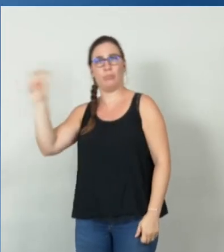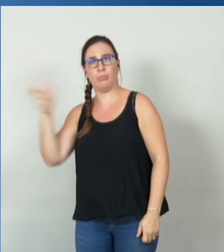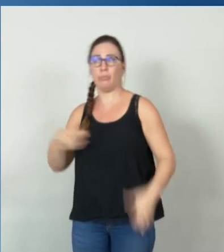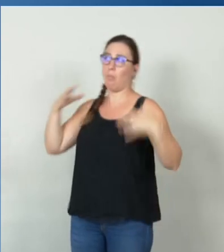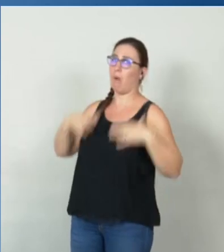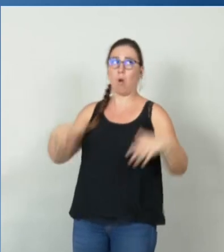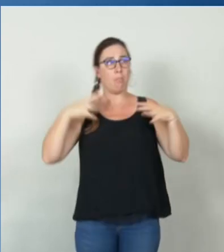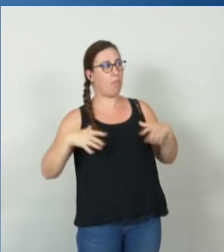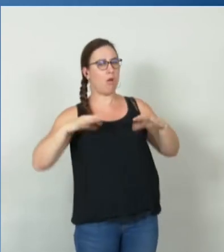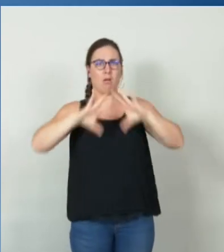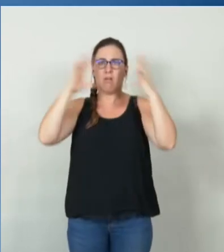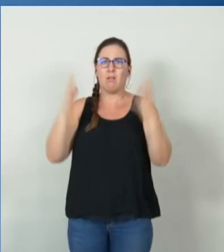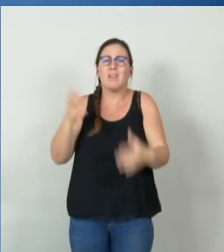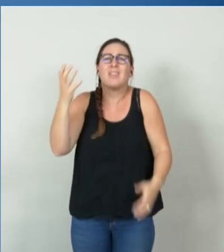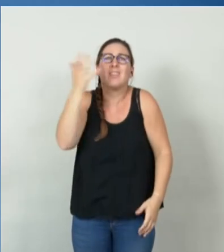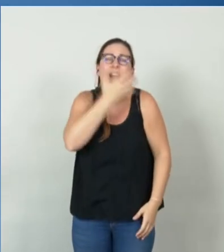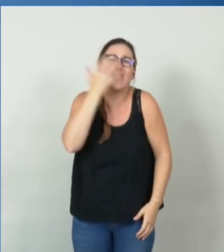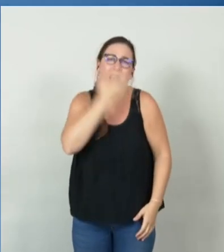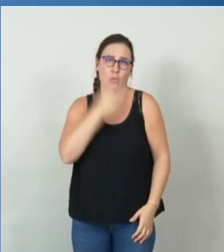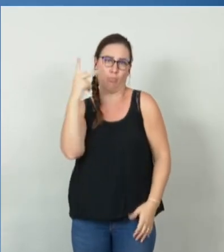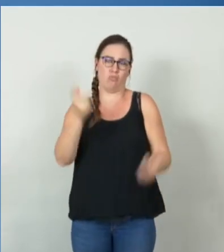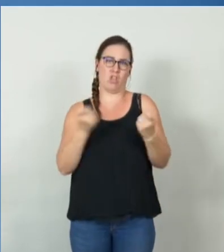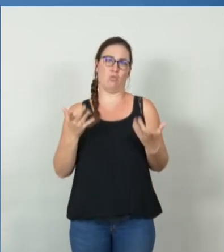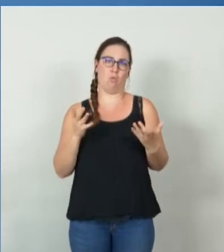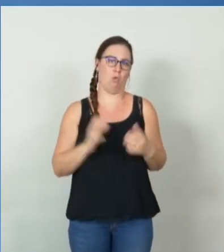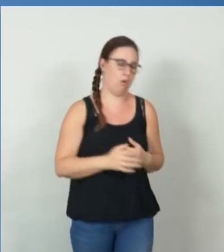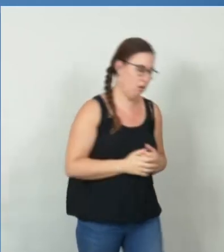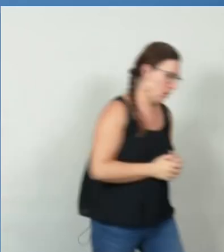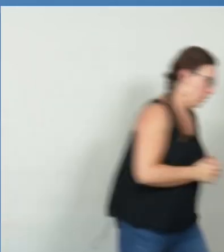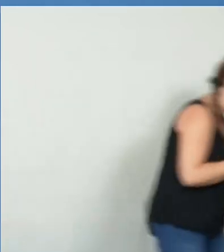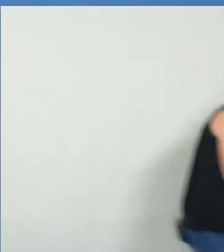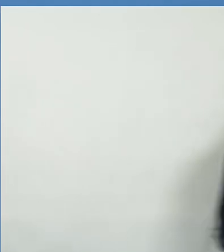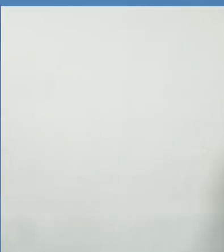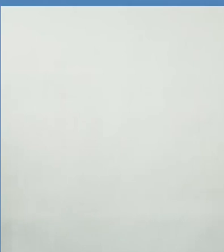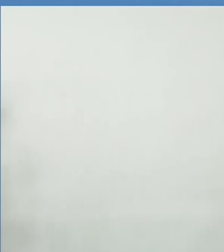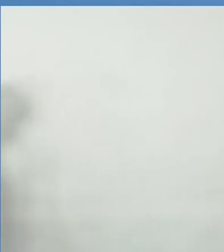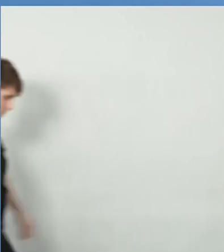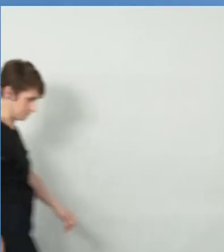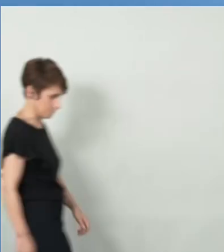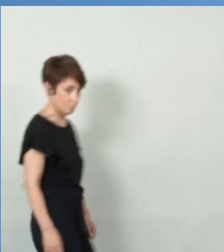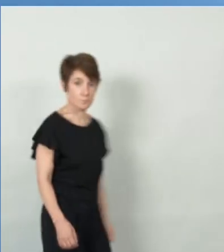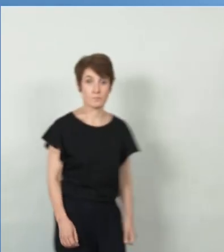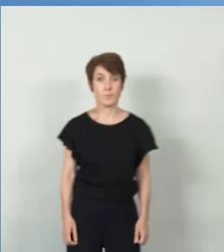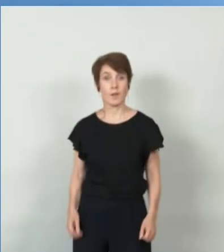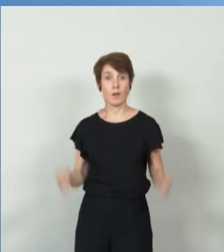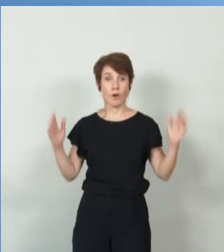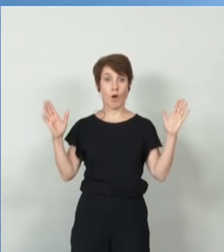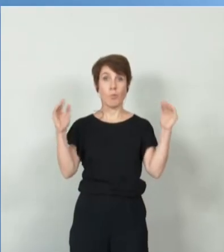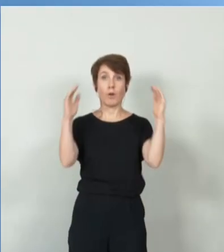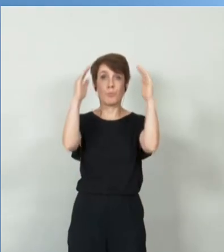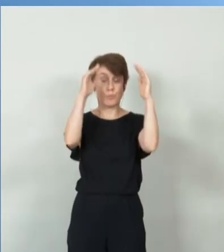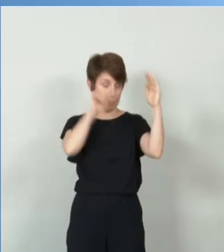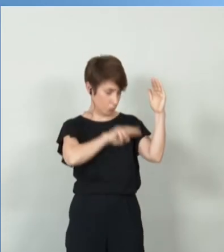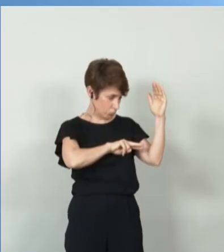mais c'est une catastrophe votre gestion quand on la voit de la base au sommet c'est à dire quand on la voit à l'échelle du